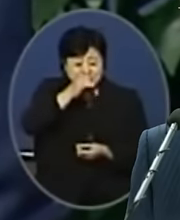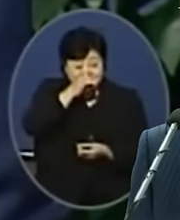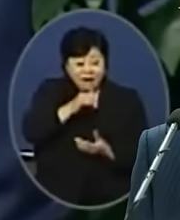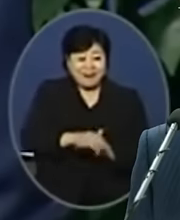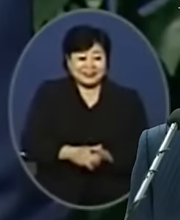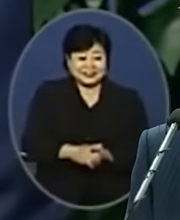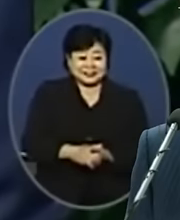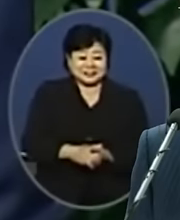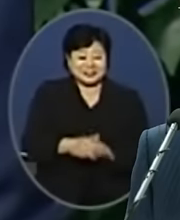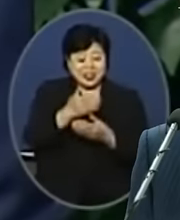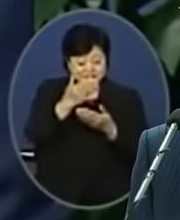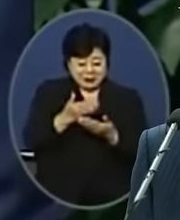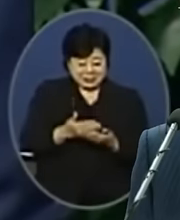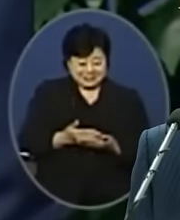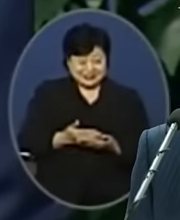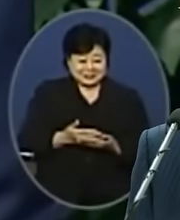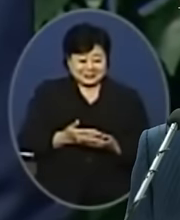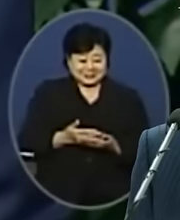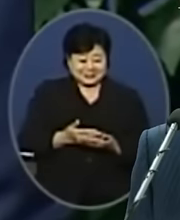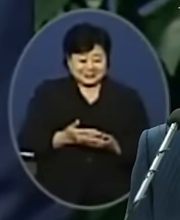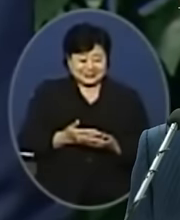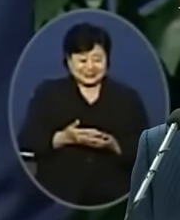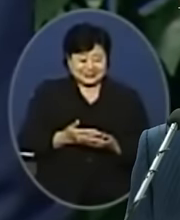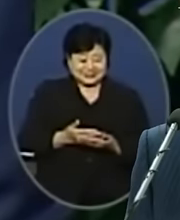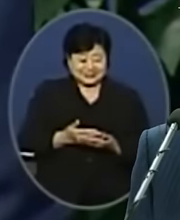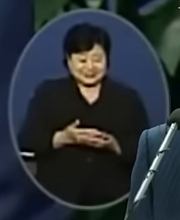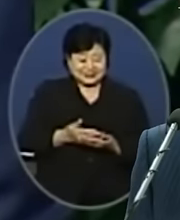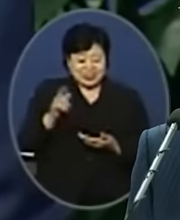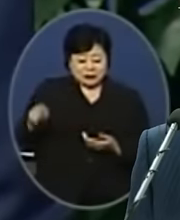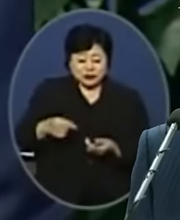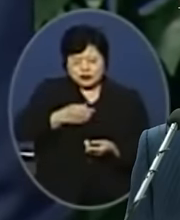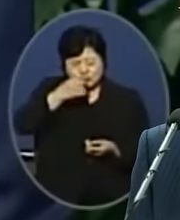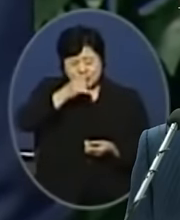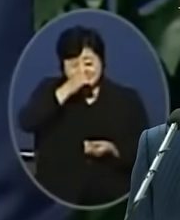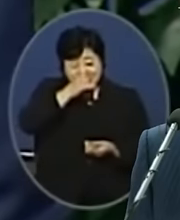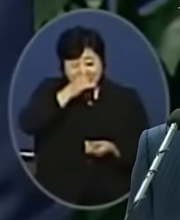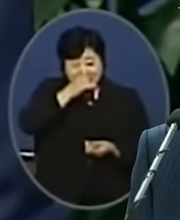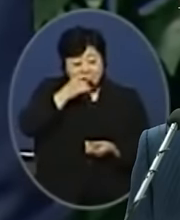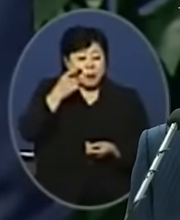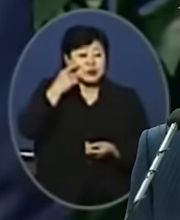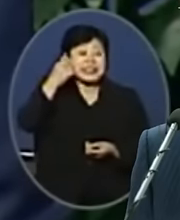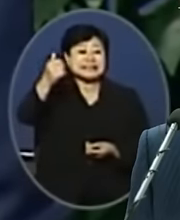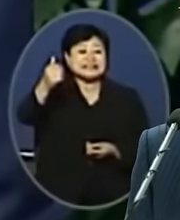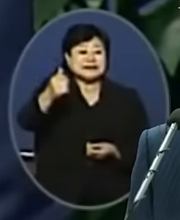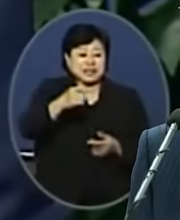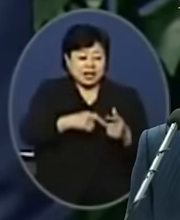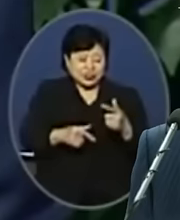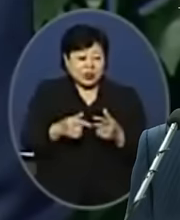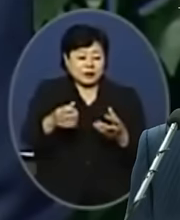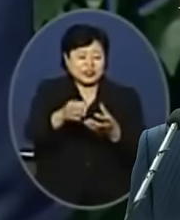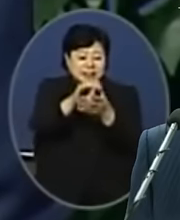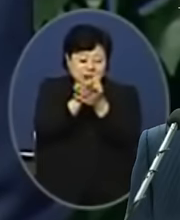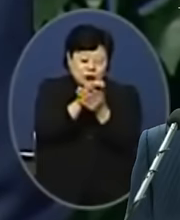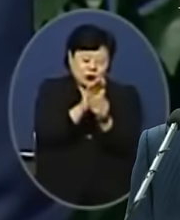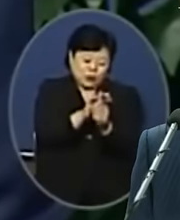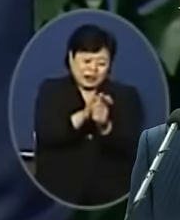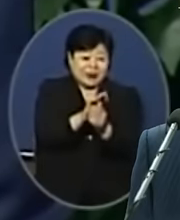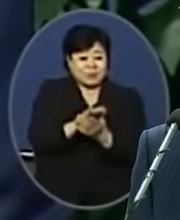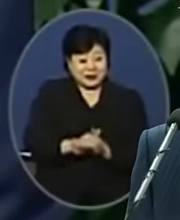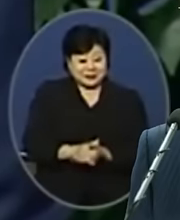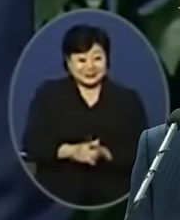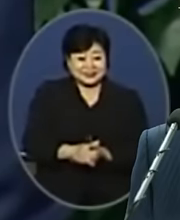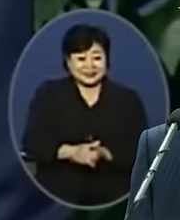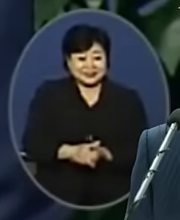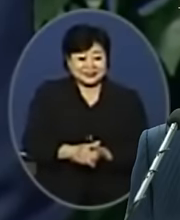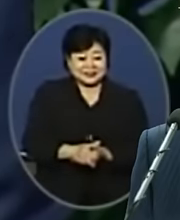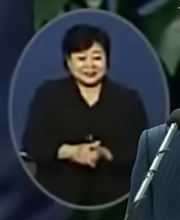다 받아들여서 하루 종일 꿈을 꾸고 있는데 그 목사님이 보태어서 기도를 해주면 좋겠다고.